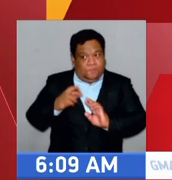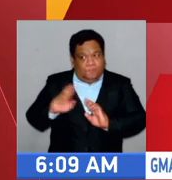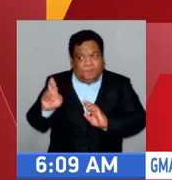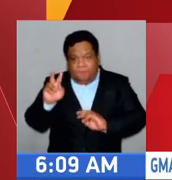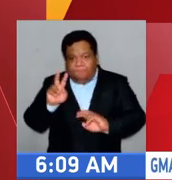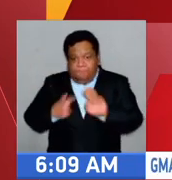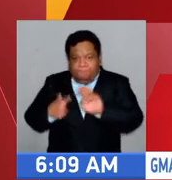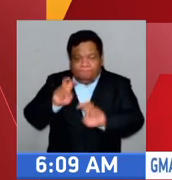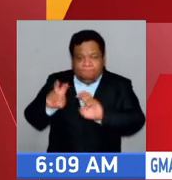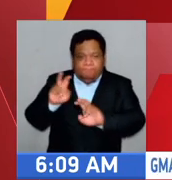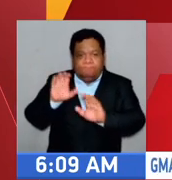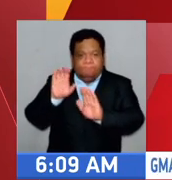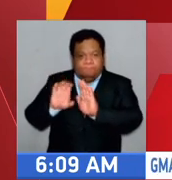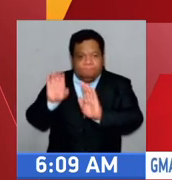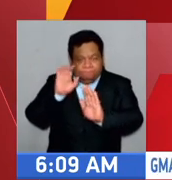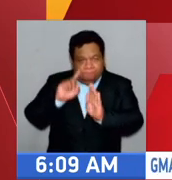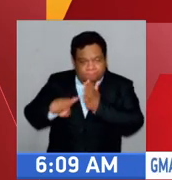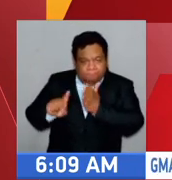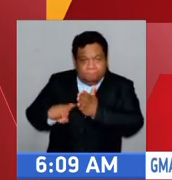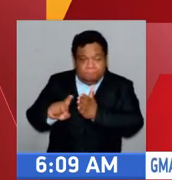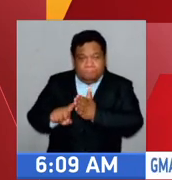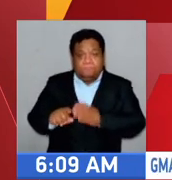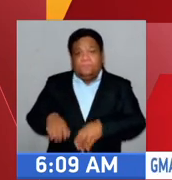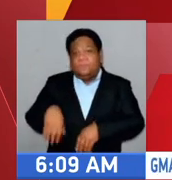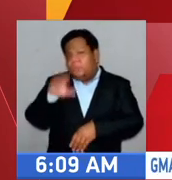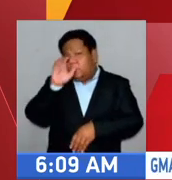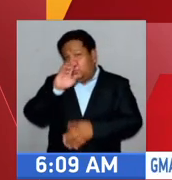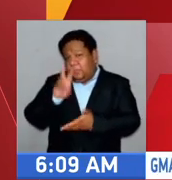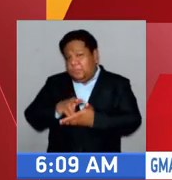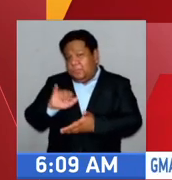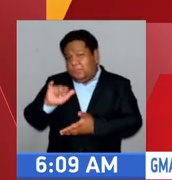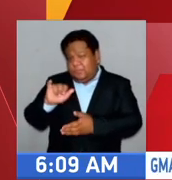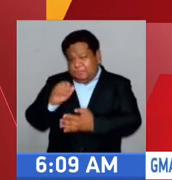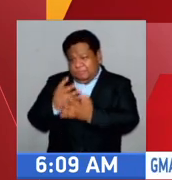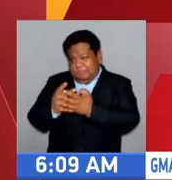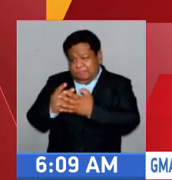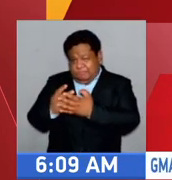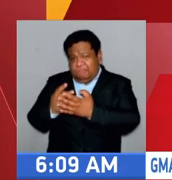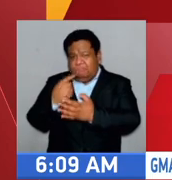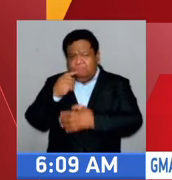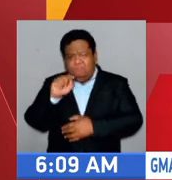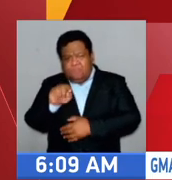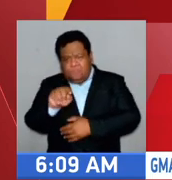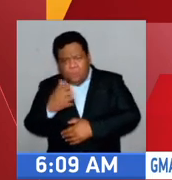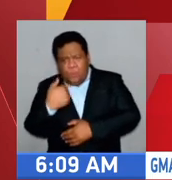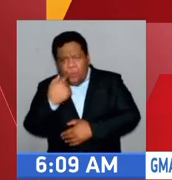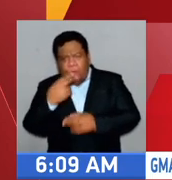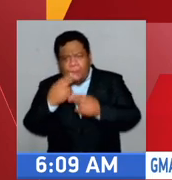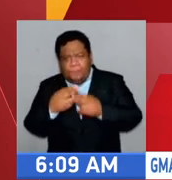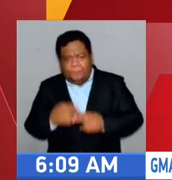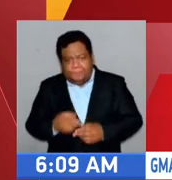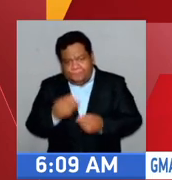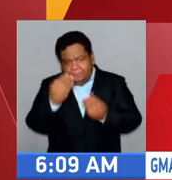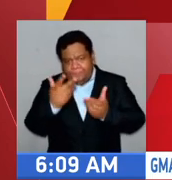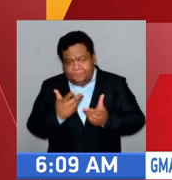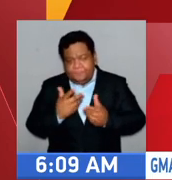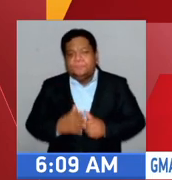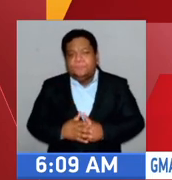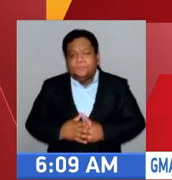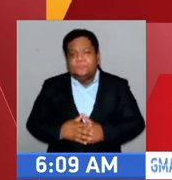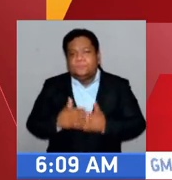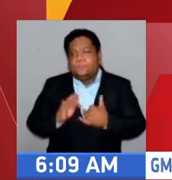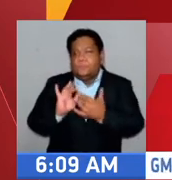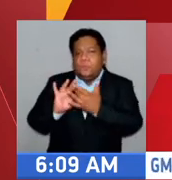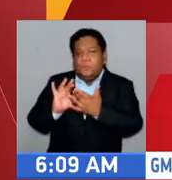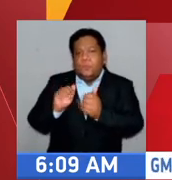City Jail si alias Gordon ang pangalanan ng mga sangkot sa katiwalian. Nakipag-ugnayan na rin sila sa PNP at PDEA para sa